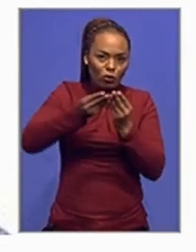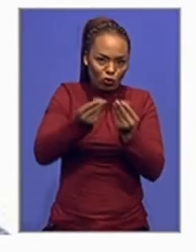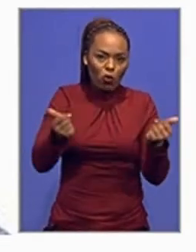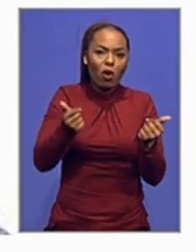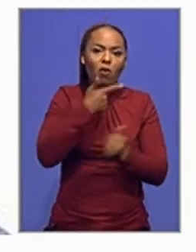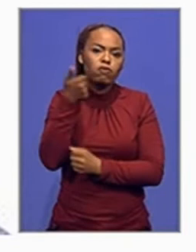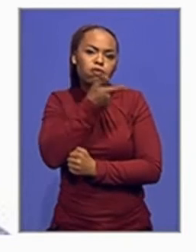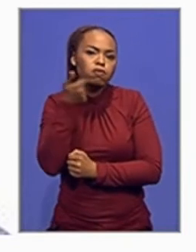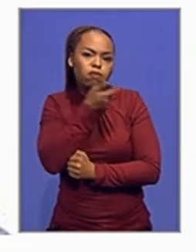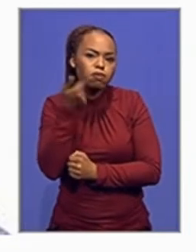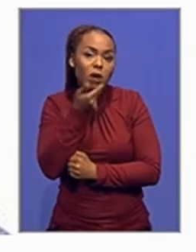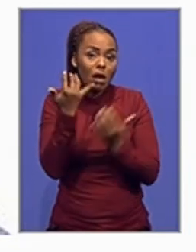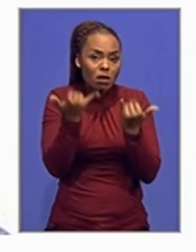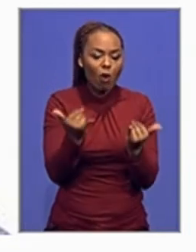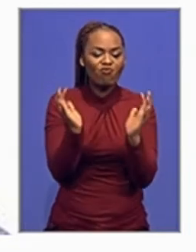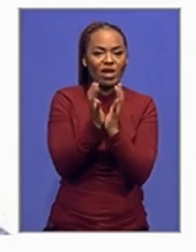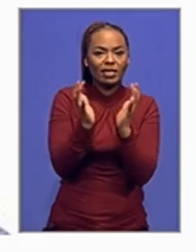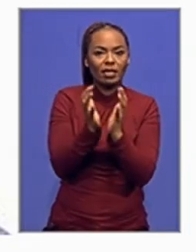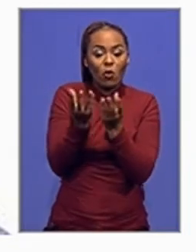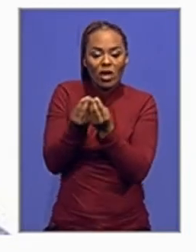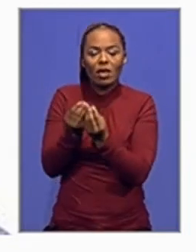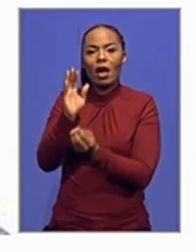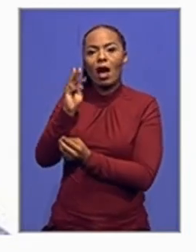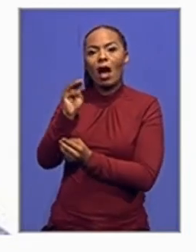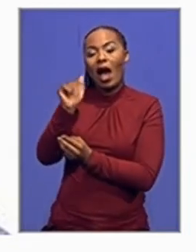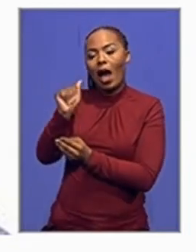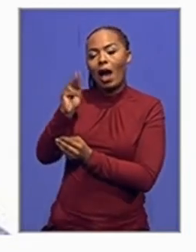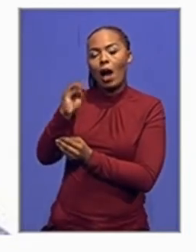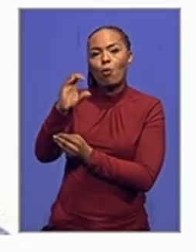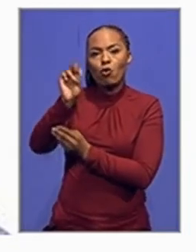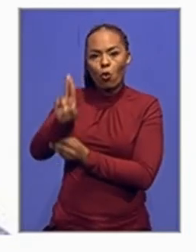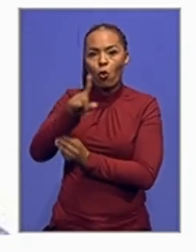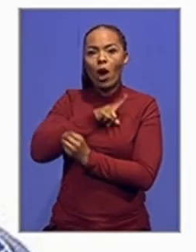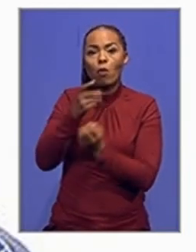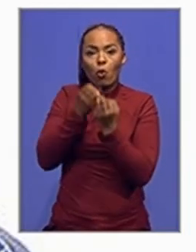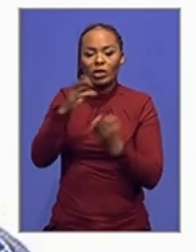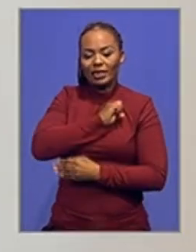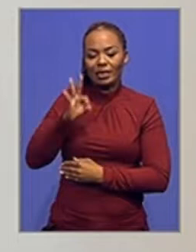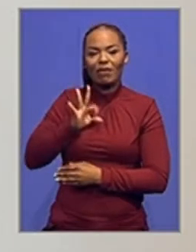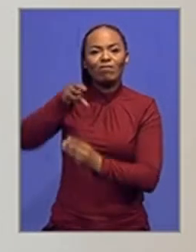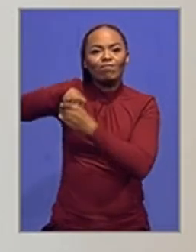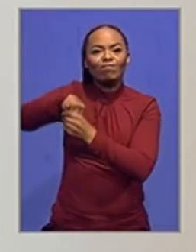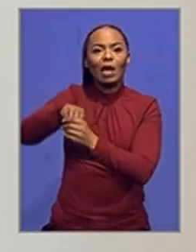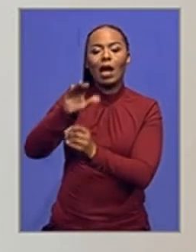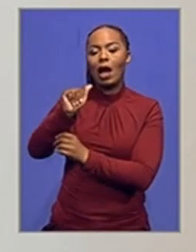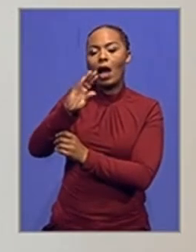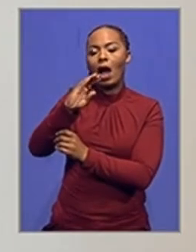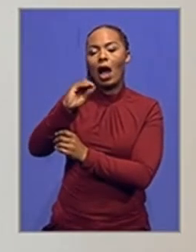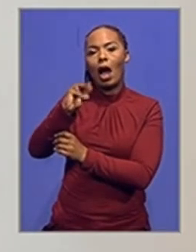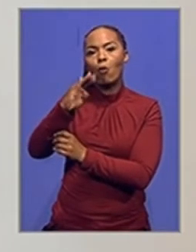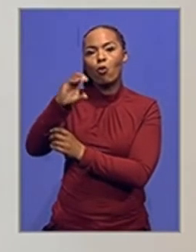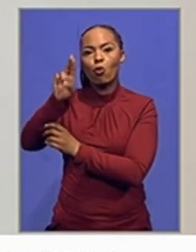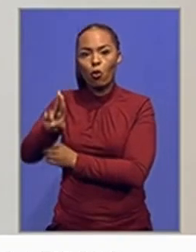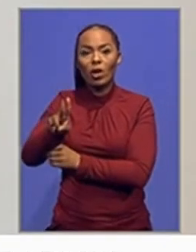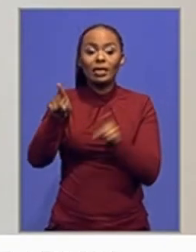possible. We are in a meeting with AMCU, which is the majority union, and our worker representatives at the mine. NUMSA le yona ya re ikgolagantse